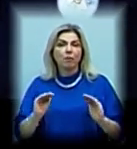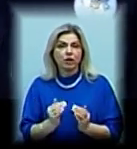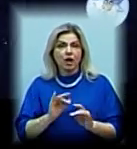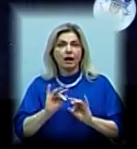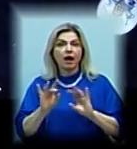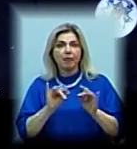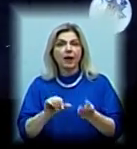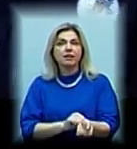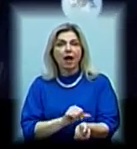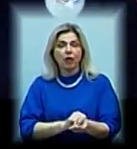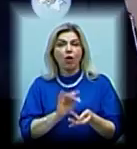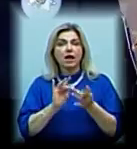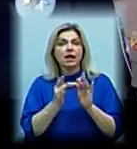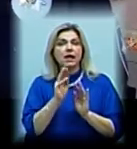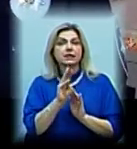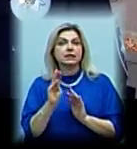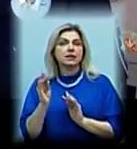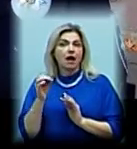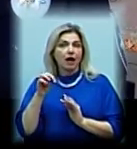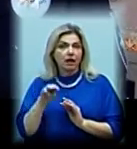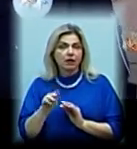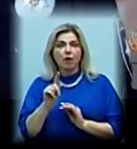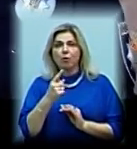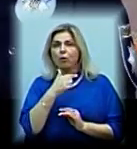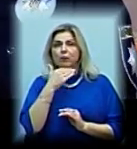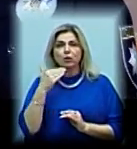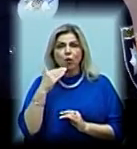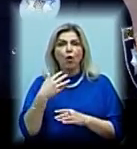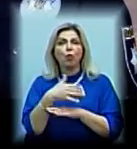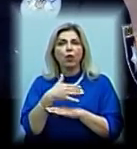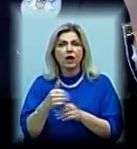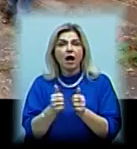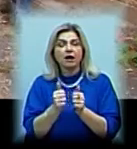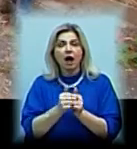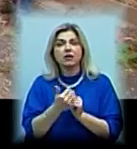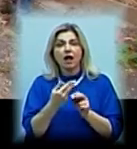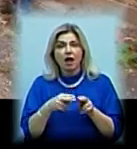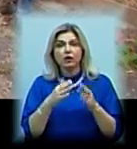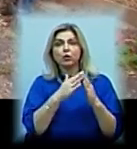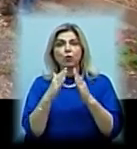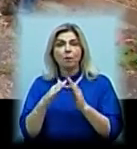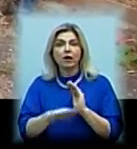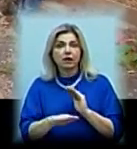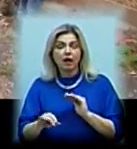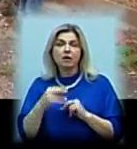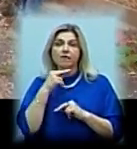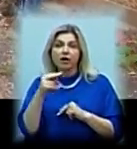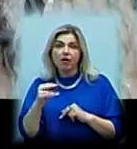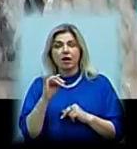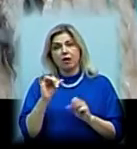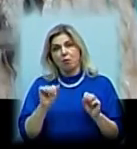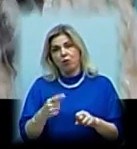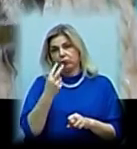реклам наркосайтів, тому що дуже багато гуляють біля подвір'я, біля цих будинків діти. Вони звертають на це увагу і можуть